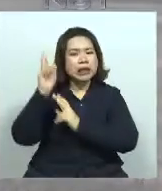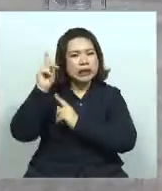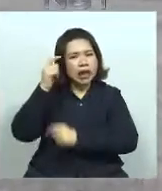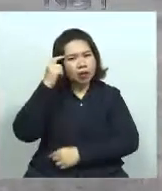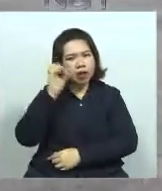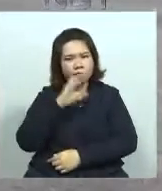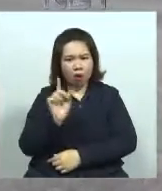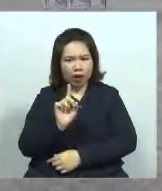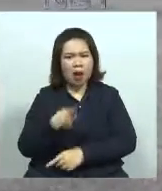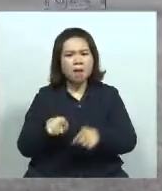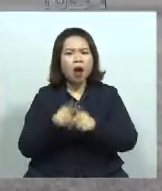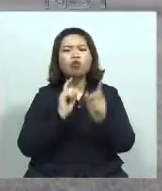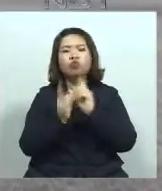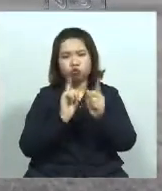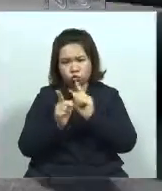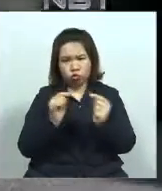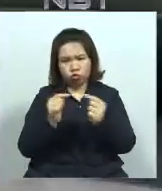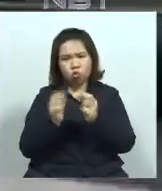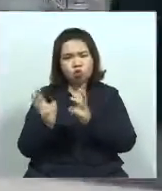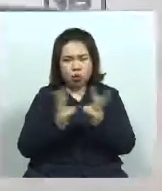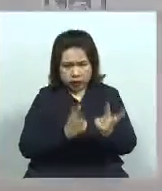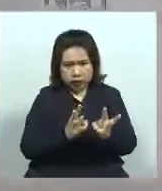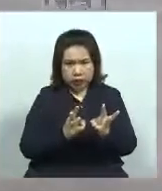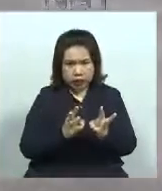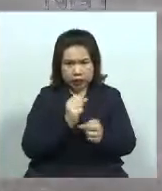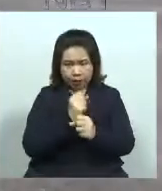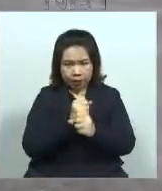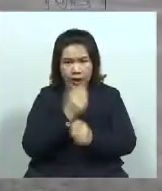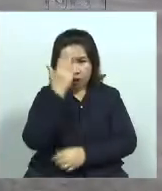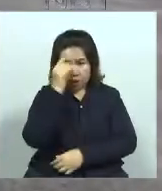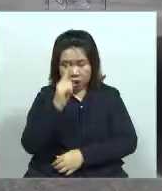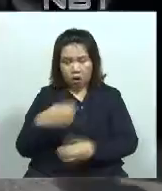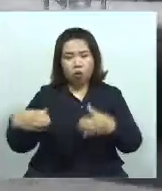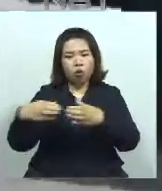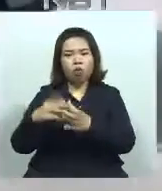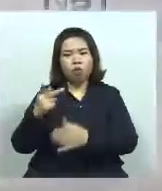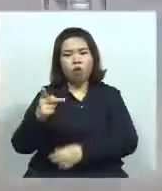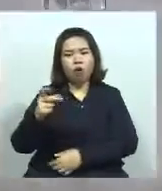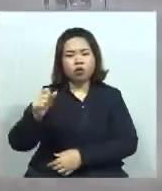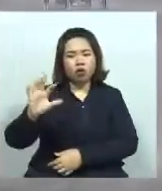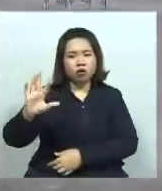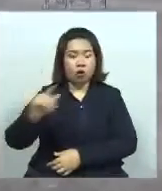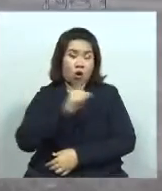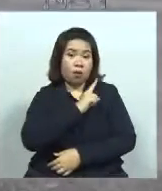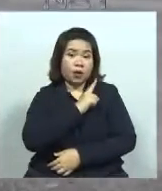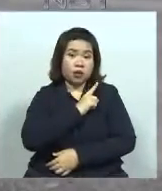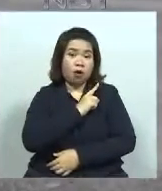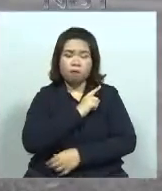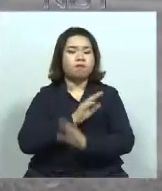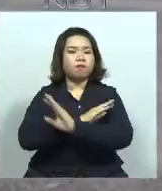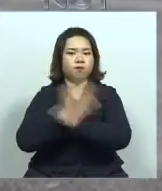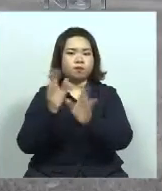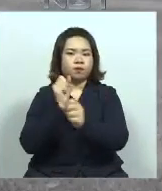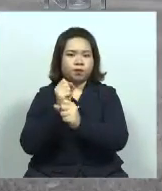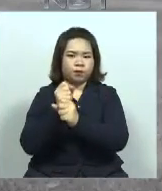บครั้งนี้น่าจะเป็นการพูดคุยเรื่องทิศทางหลังจากที่ภารกิจของคณะรักษาความสงบแห่งชาติจะต้องยุติ